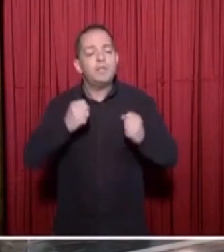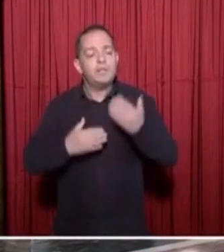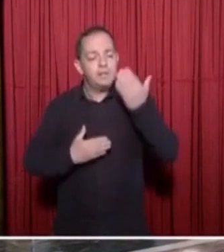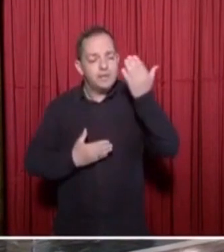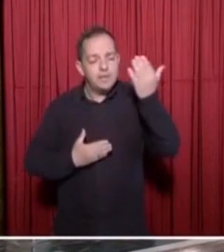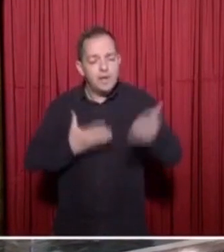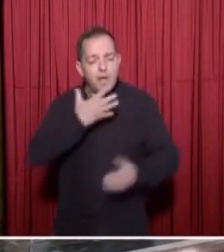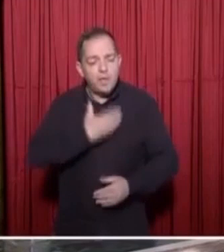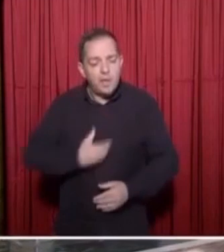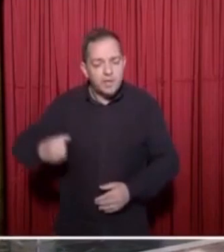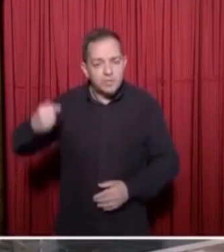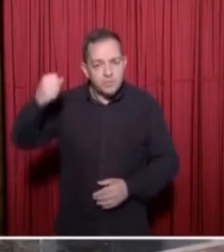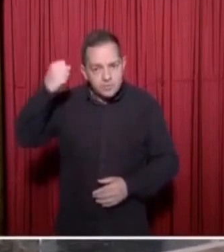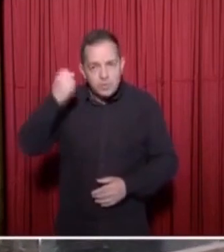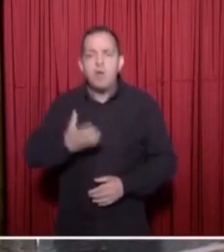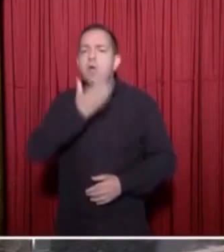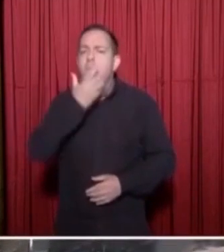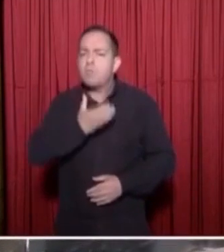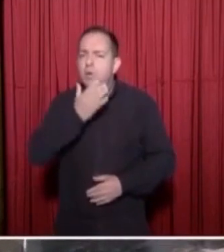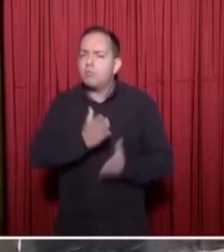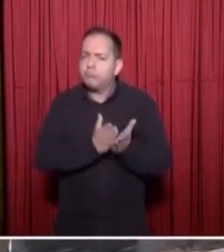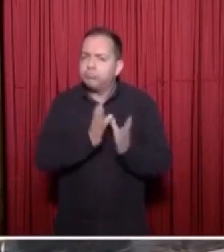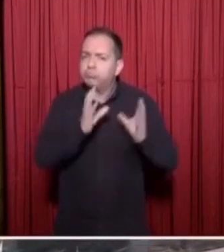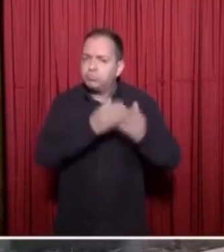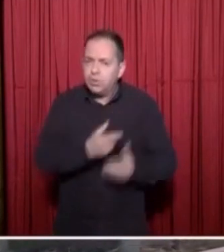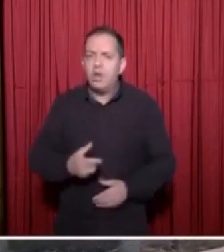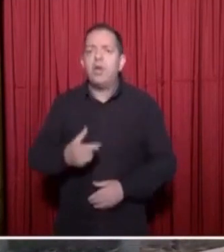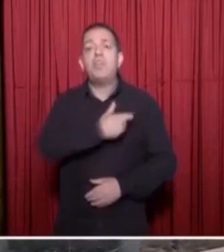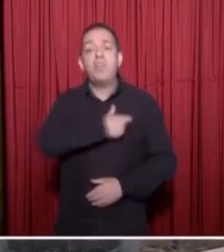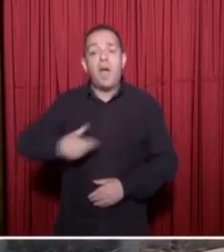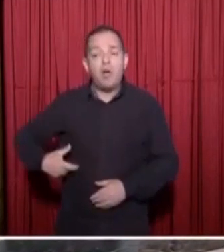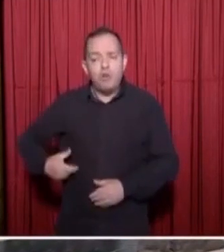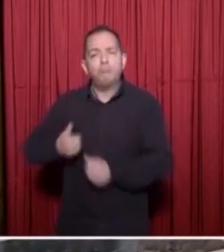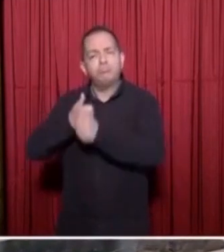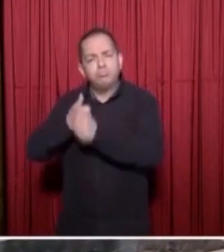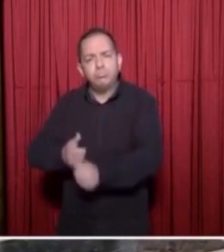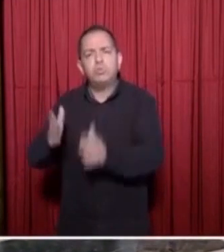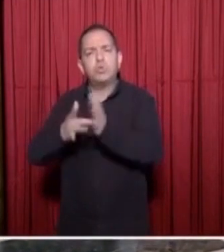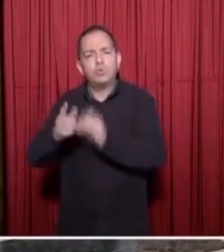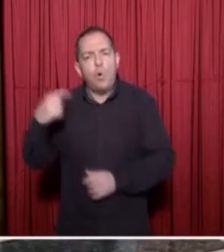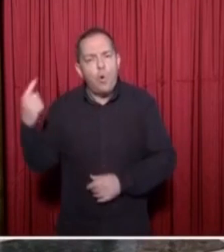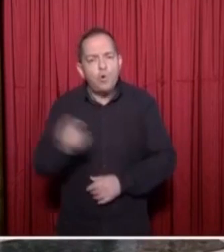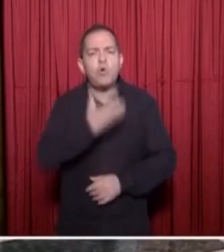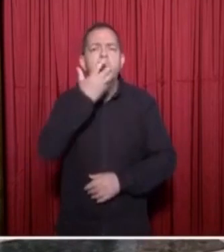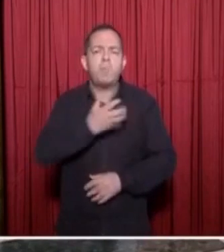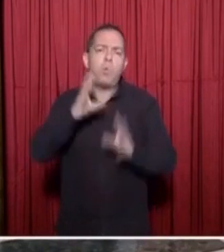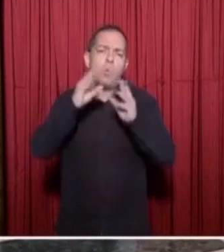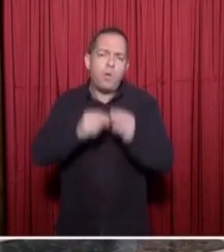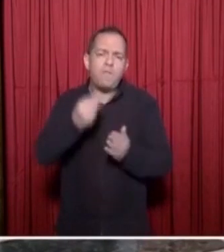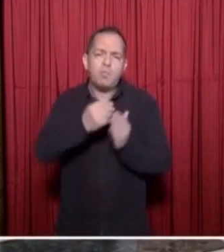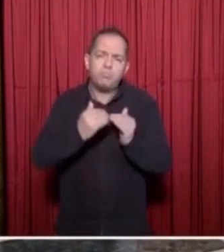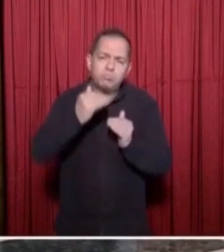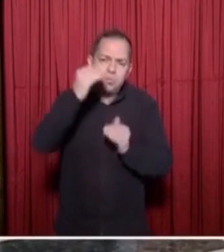Δέσποτα. Του Τιμίου Πρεσβυτερίου της εν Χριστώ Διακονίας παντός του κληρού και